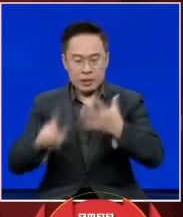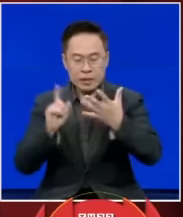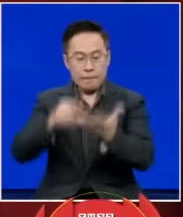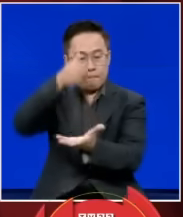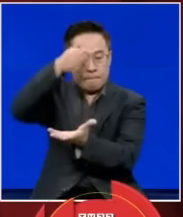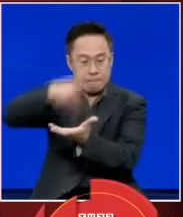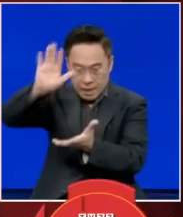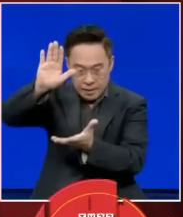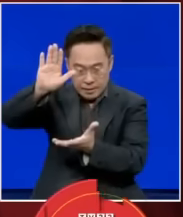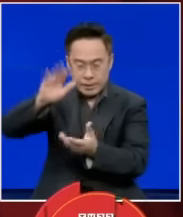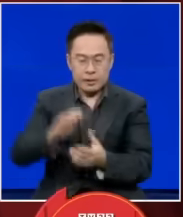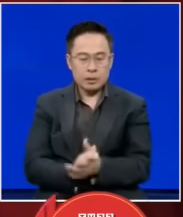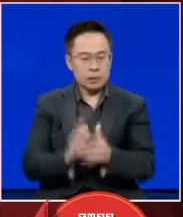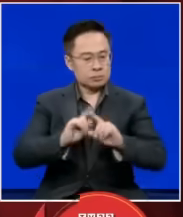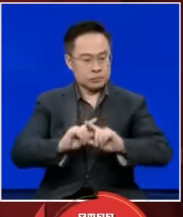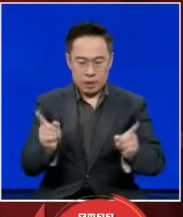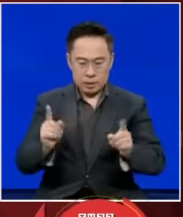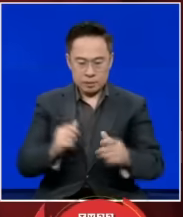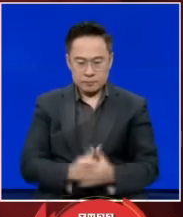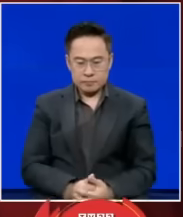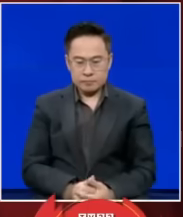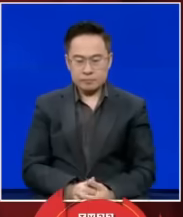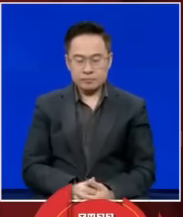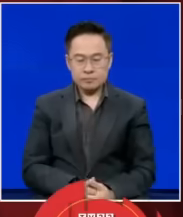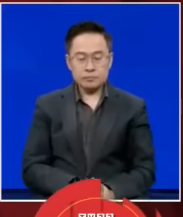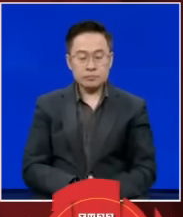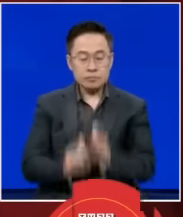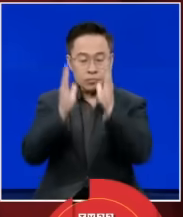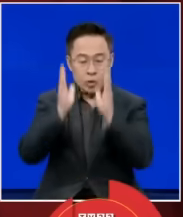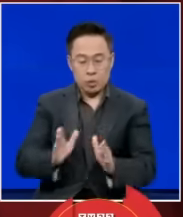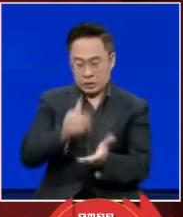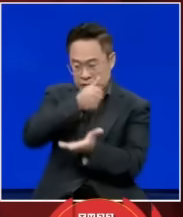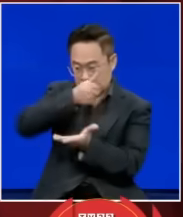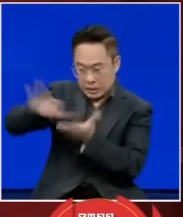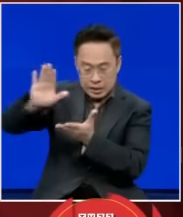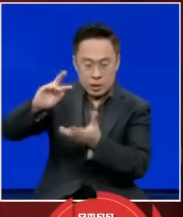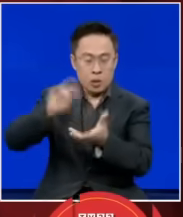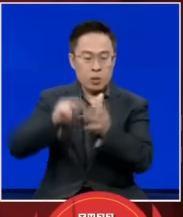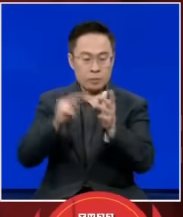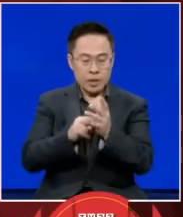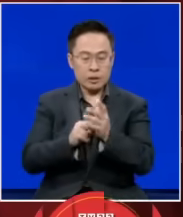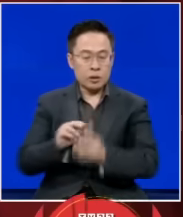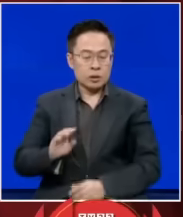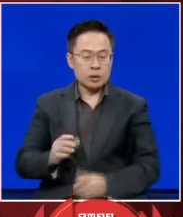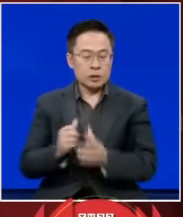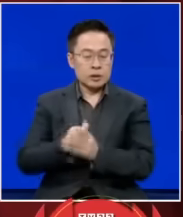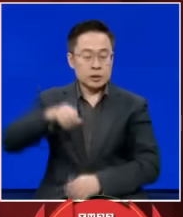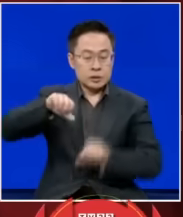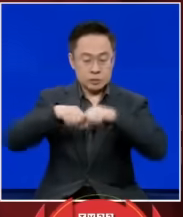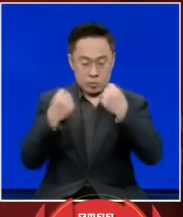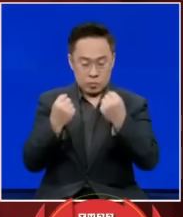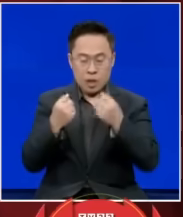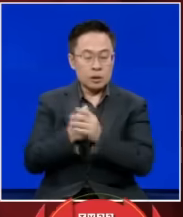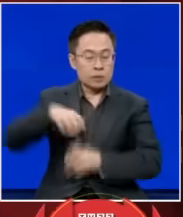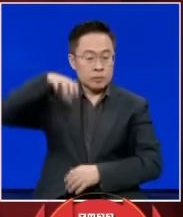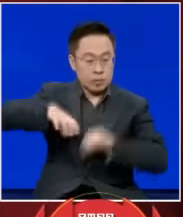ให้ออกปลดออกต่างกันยังไงคนที่ถูกไล่ออกจากราชการคือต้นสังกัดไล่สมาชิกออกจากรา